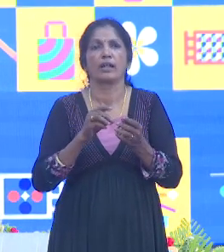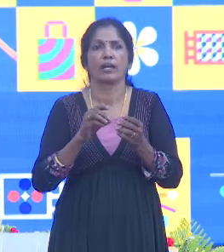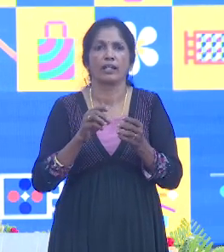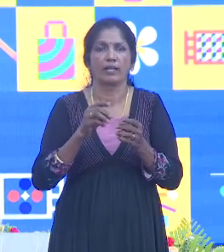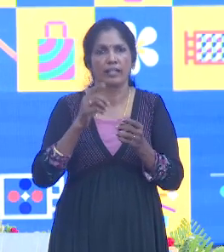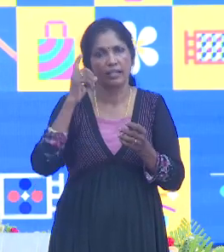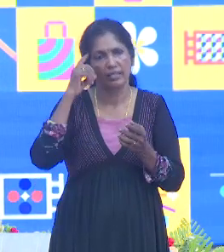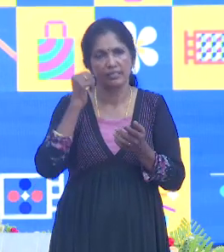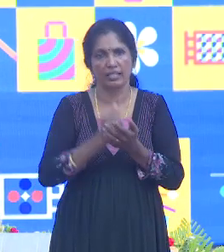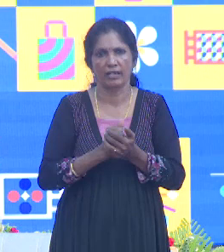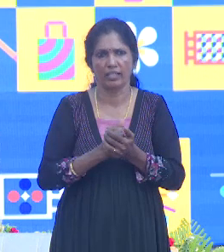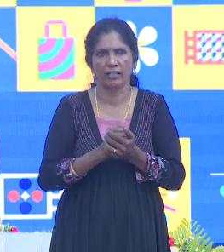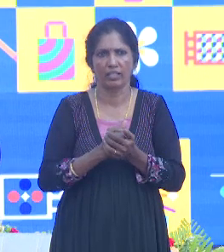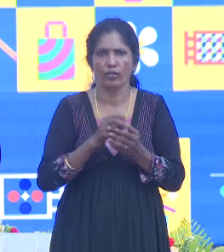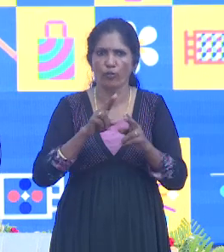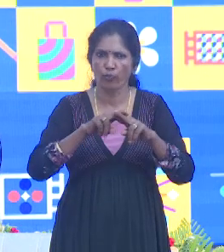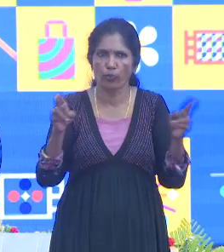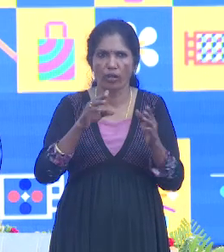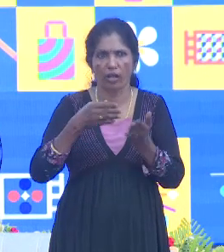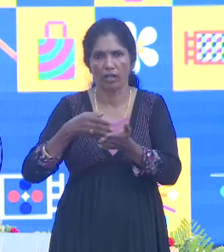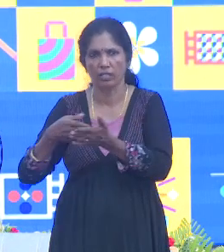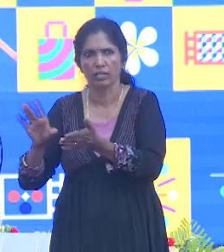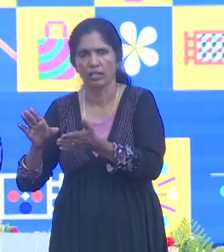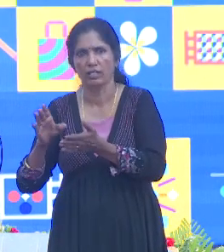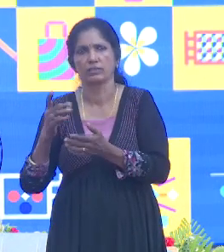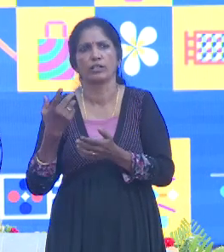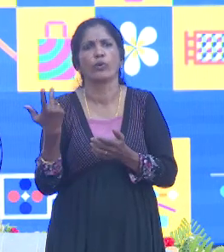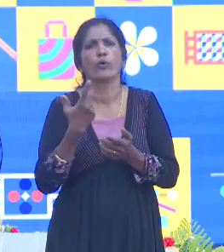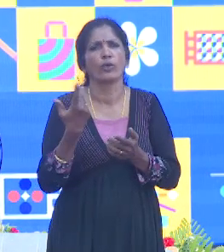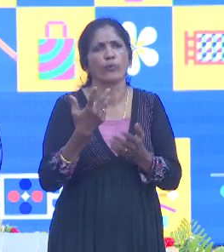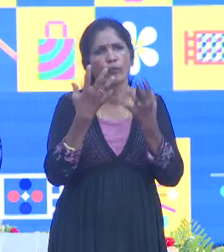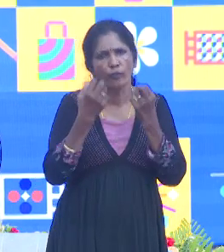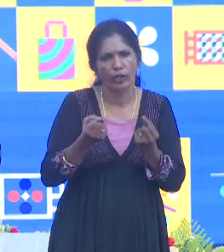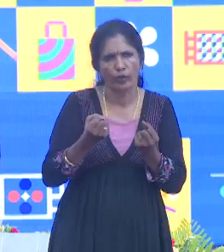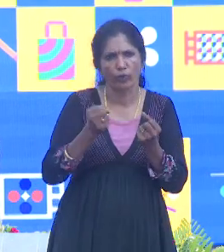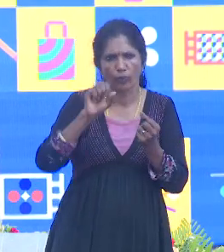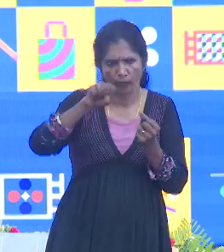എക്സംഷൻ പൂർണ്ണമായിട്ട് എടുത്തു കളയണമോ എന്നുള്ളത് ആലോചിക്കേണ്ടുന്ന ഒരു കാര്യമാണ്.